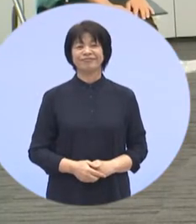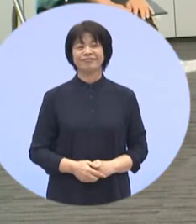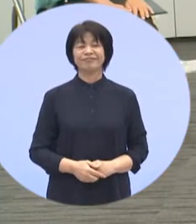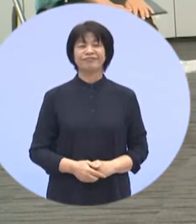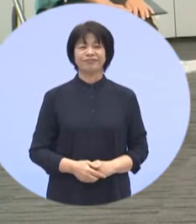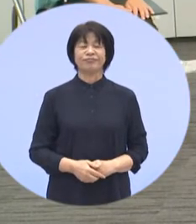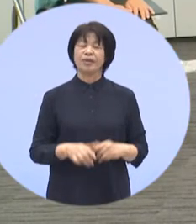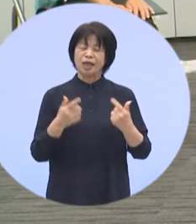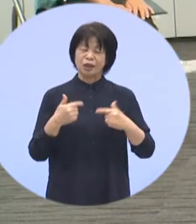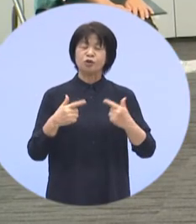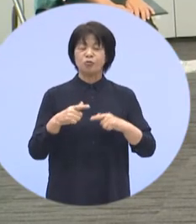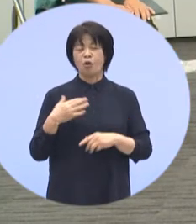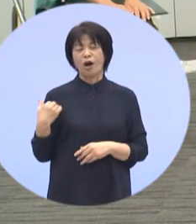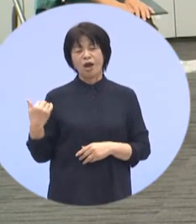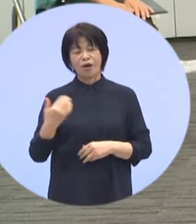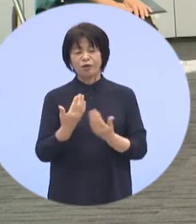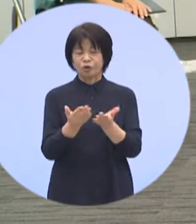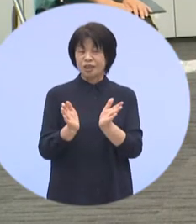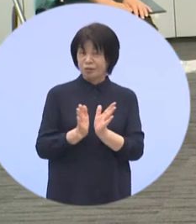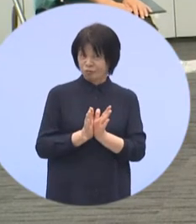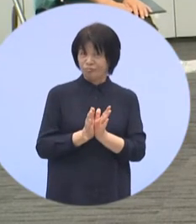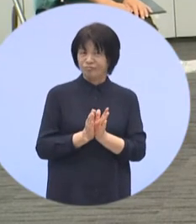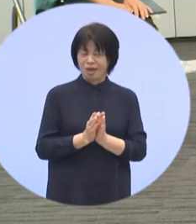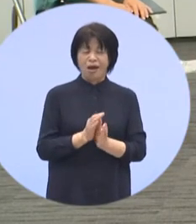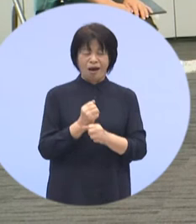いつもギフスープスの応援ありがとうございます。